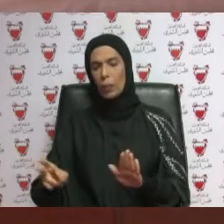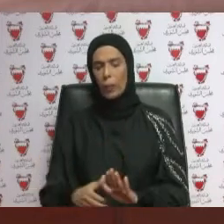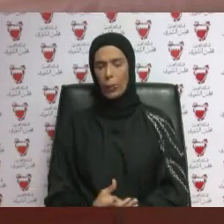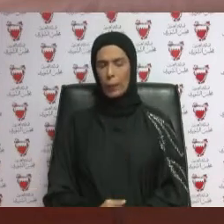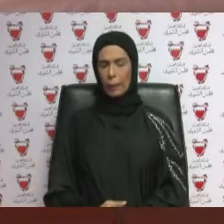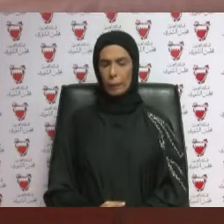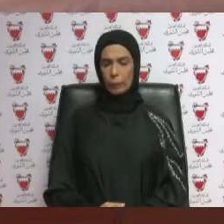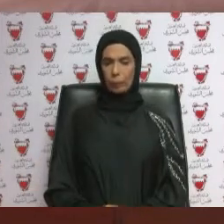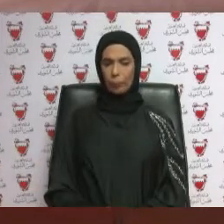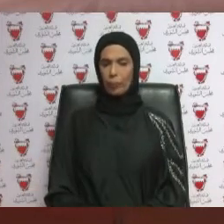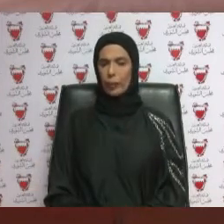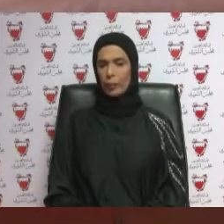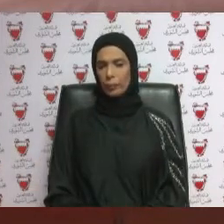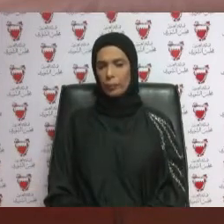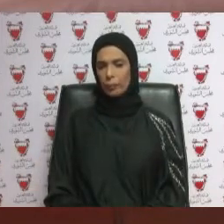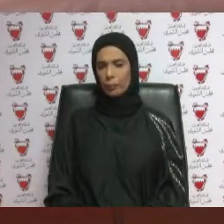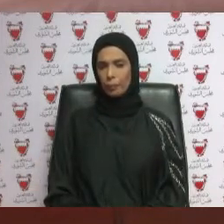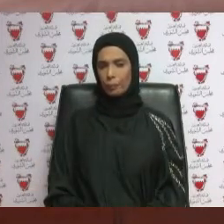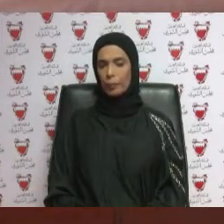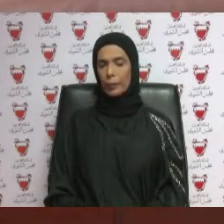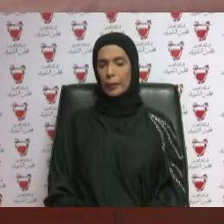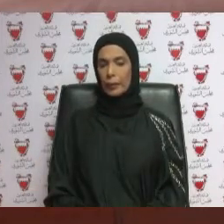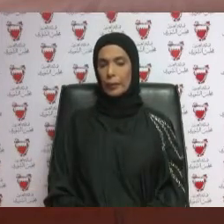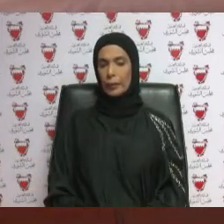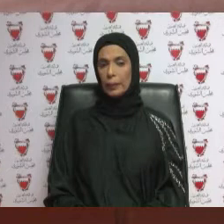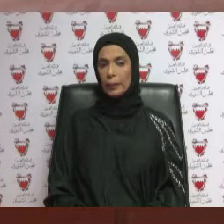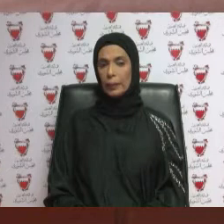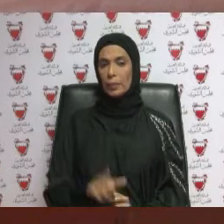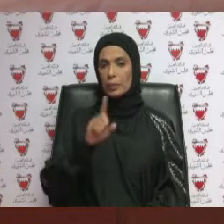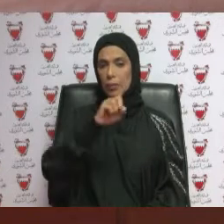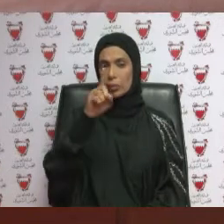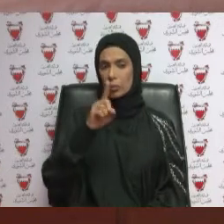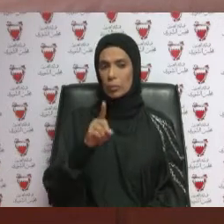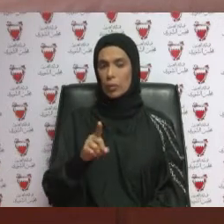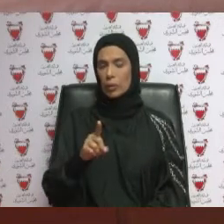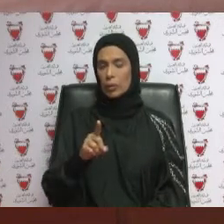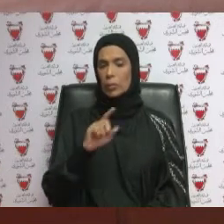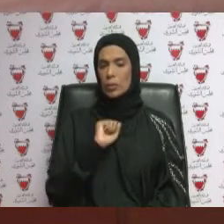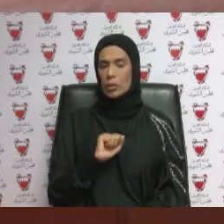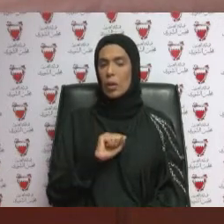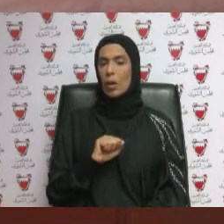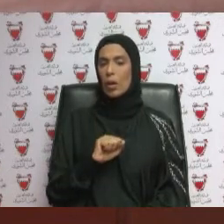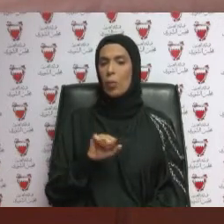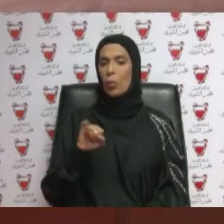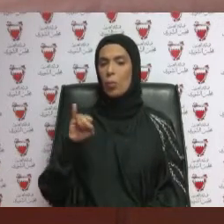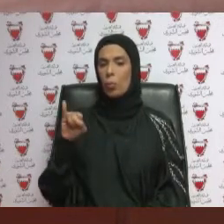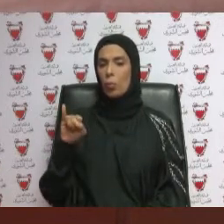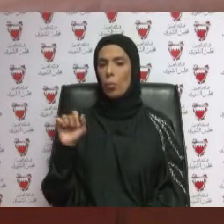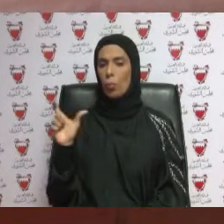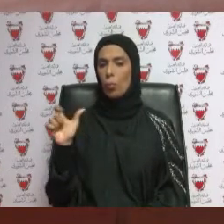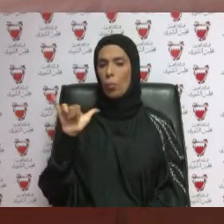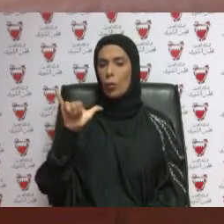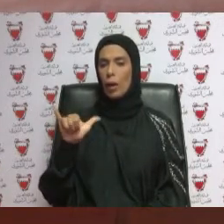ما واجهناه قبل قليل في القانون السابق. بالنسبة لتساؤل الأخ العضو من المؤيد، إذا كان